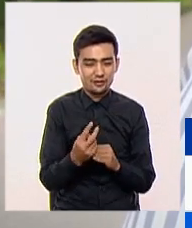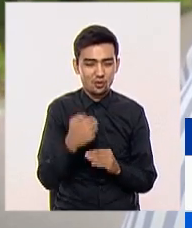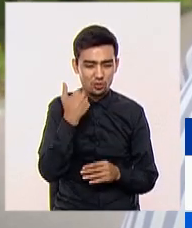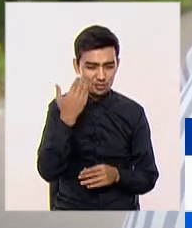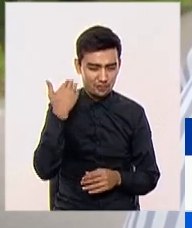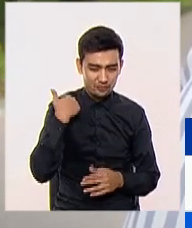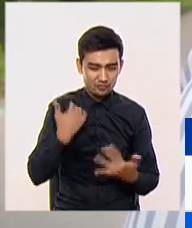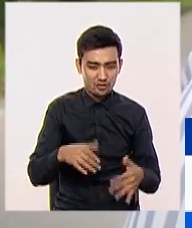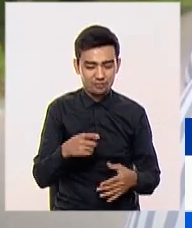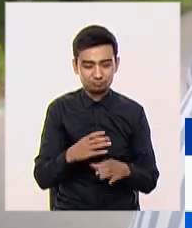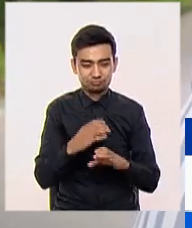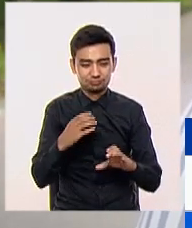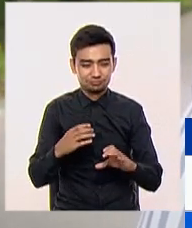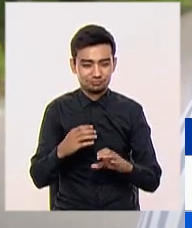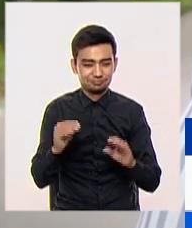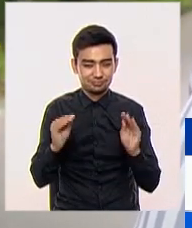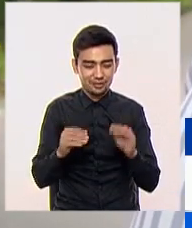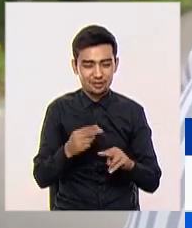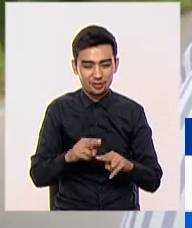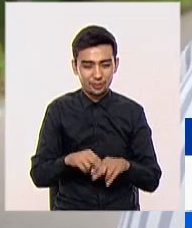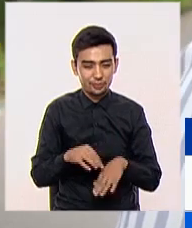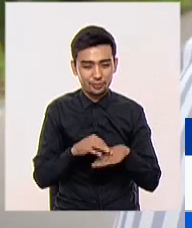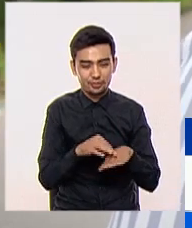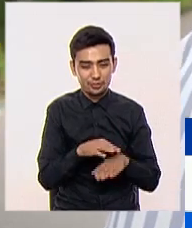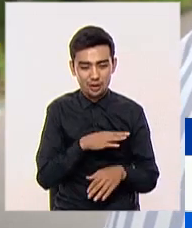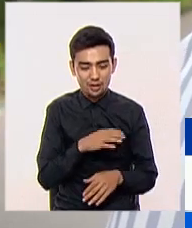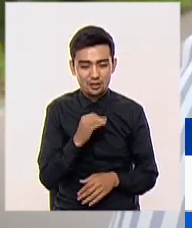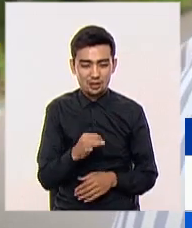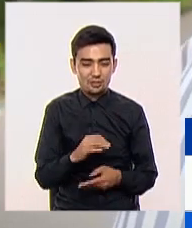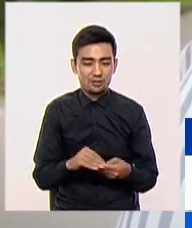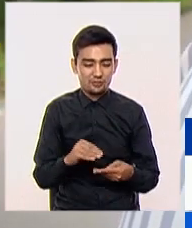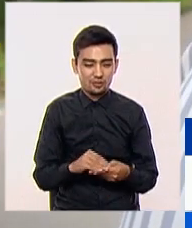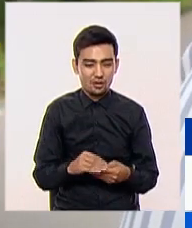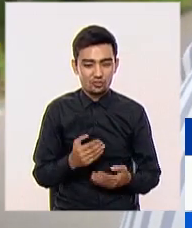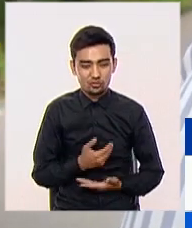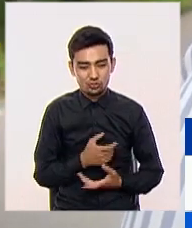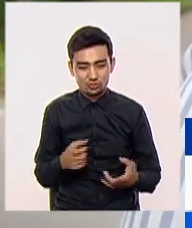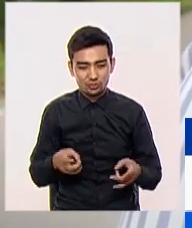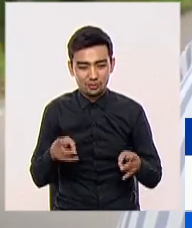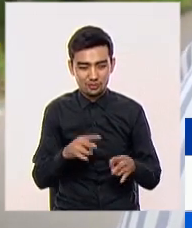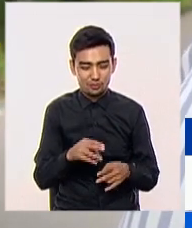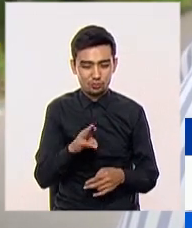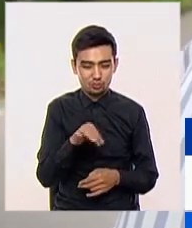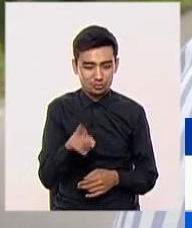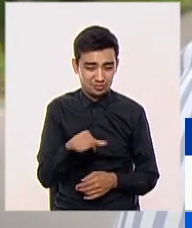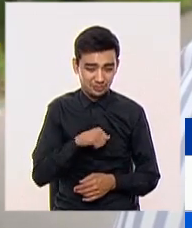установлены контейнеры, которые регулярно вывозятся. Но опять же, как бы жителями оставляется мусор на,